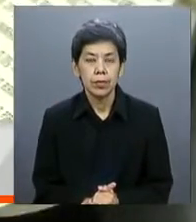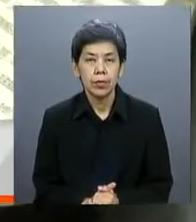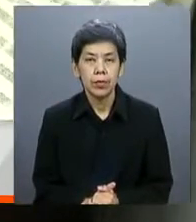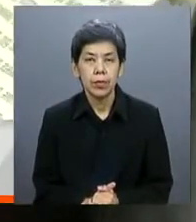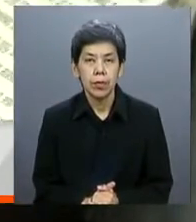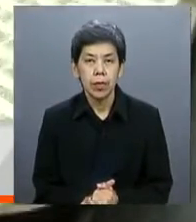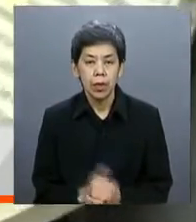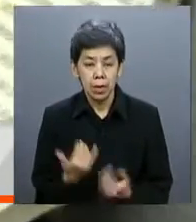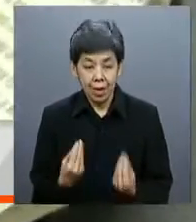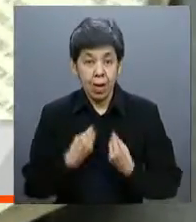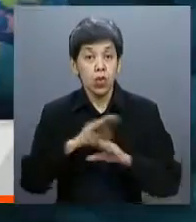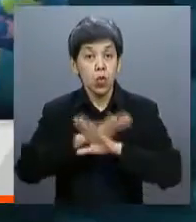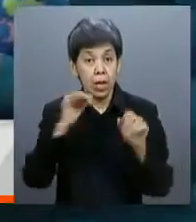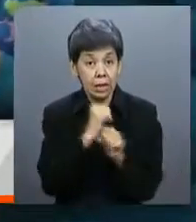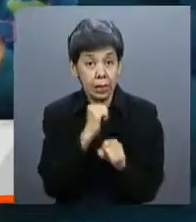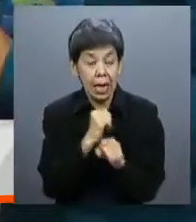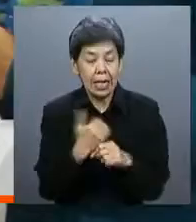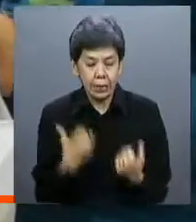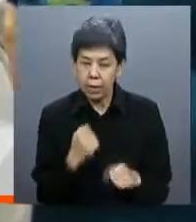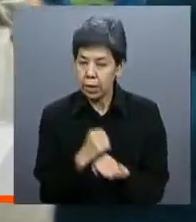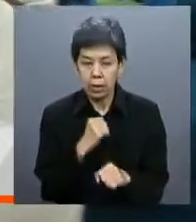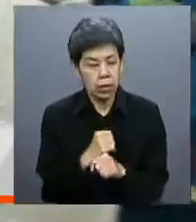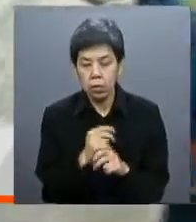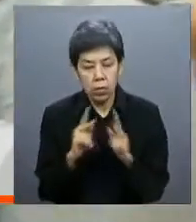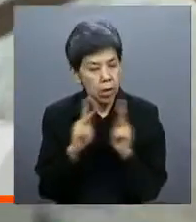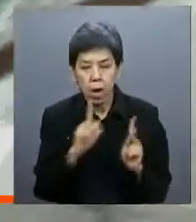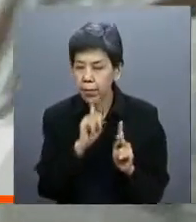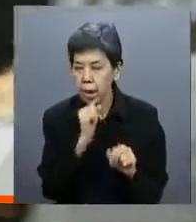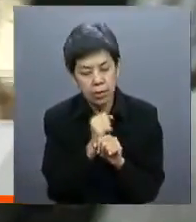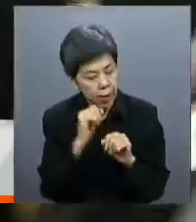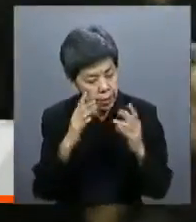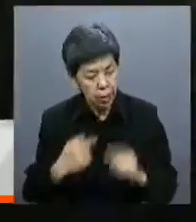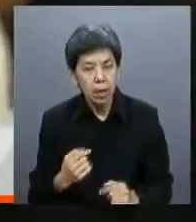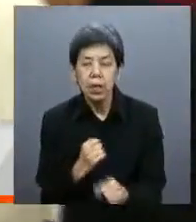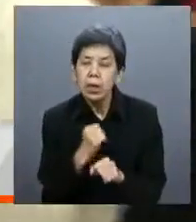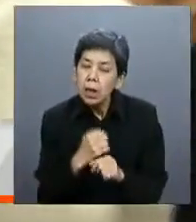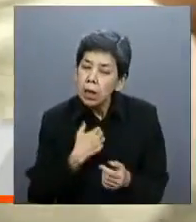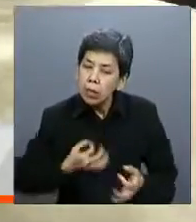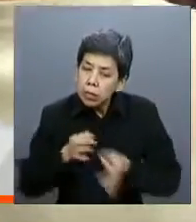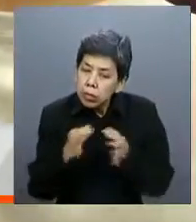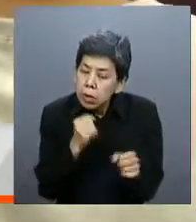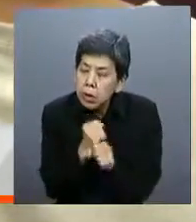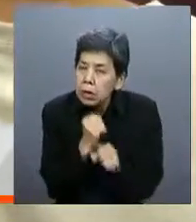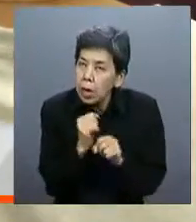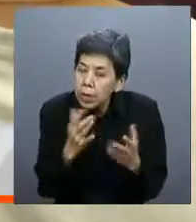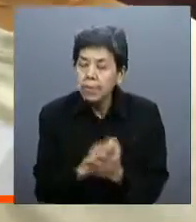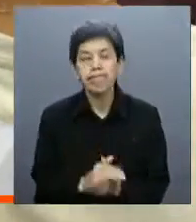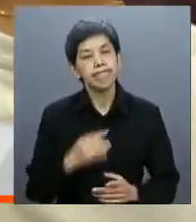ซึ่งการเลิกจ้างดังกล่าวดำเนินการทันทีโดยไม่มีการตั้งคณะกรรมการสอบสวนหรือเปิดทางให้ชี้แจงใดๆเ